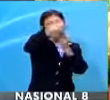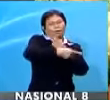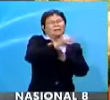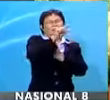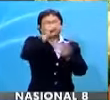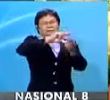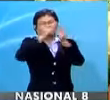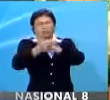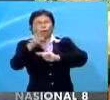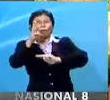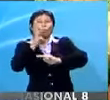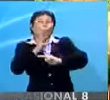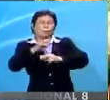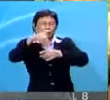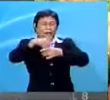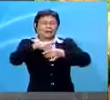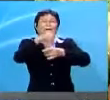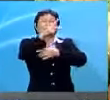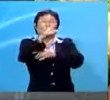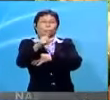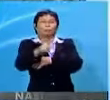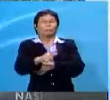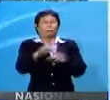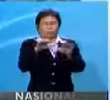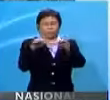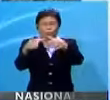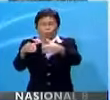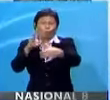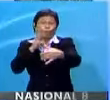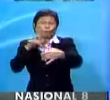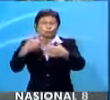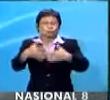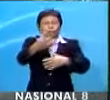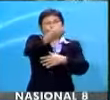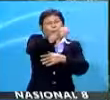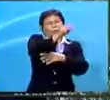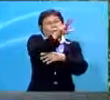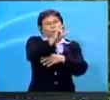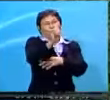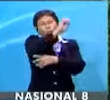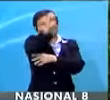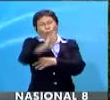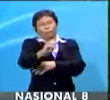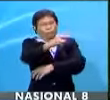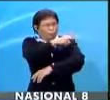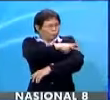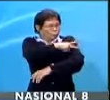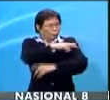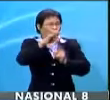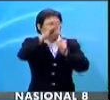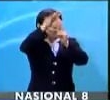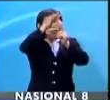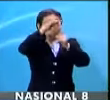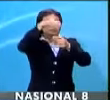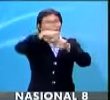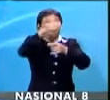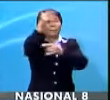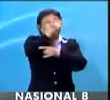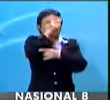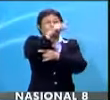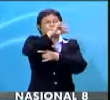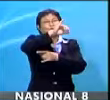the di negara sehingga kini golongan wanita telah memegang 30% k jawatan Utama Sektor awam